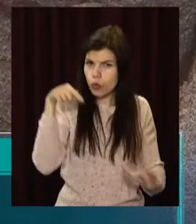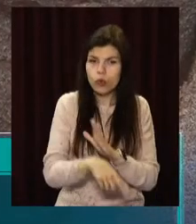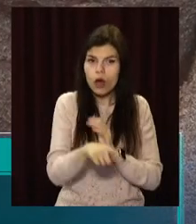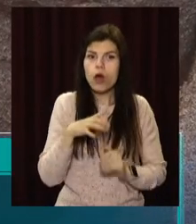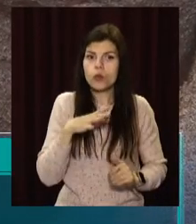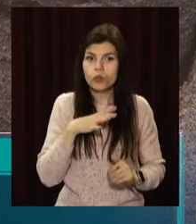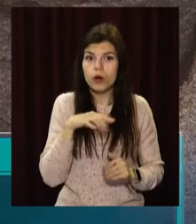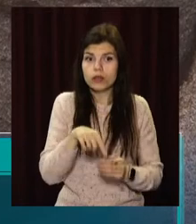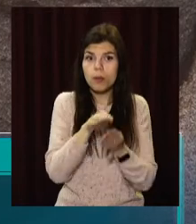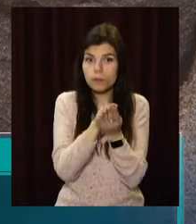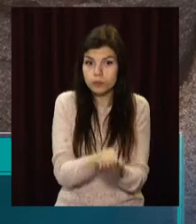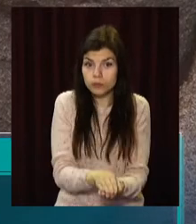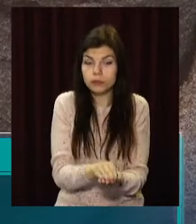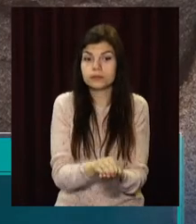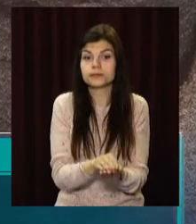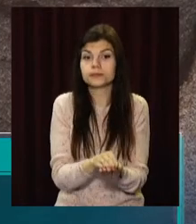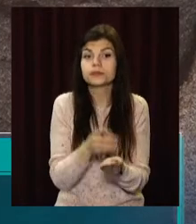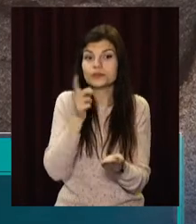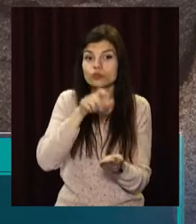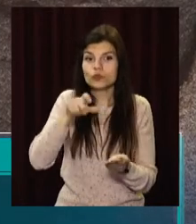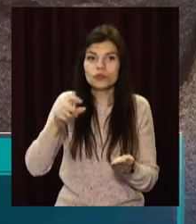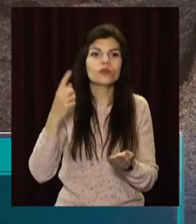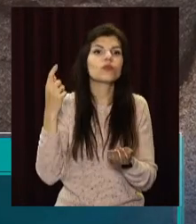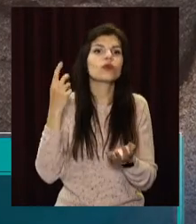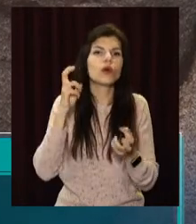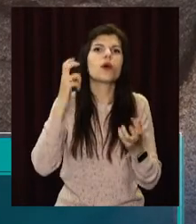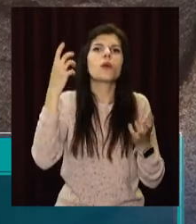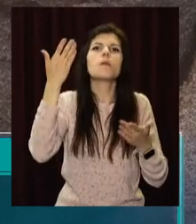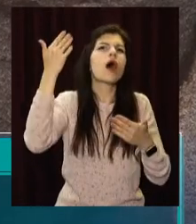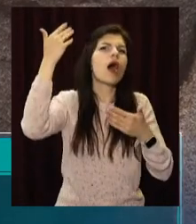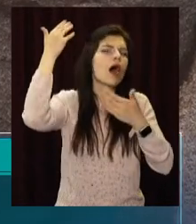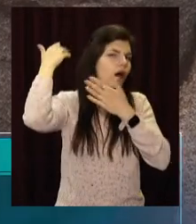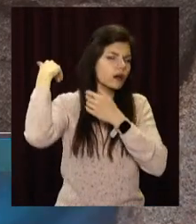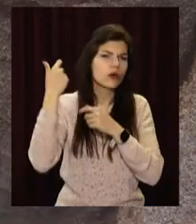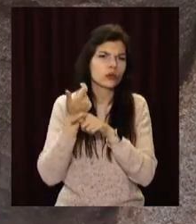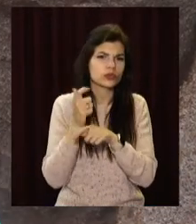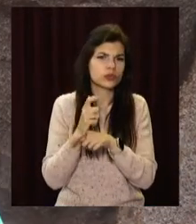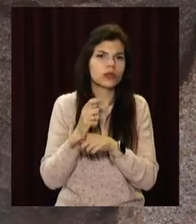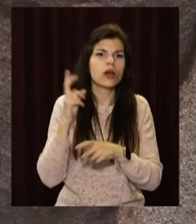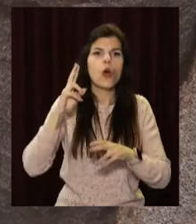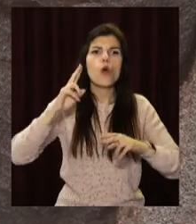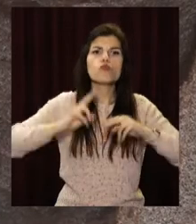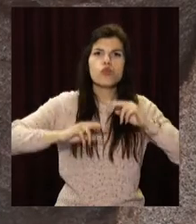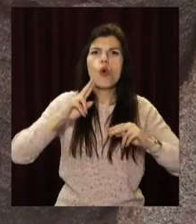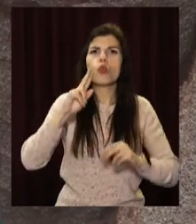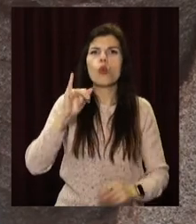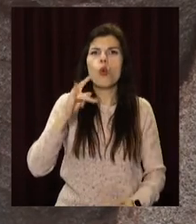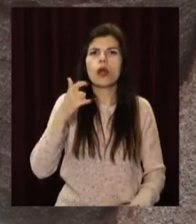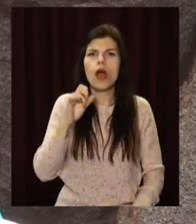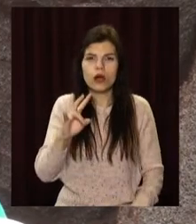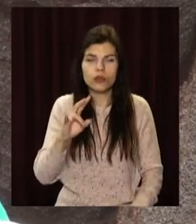будуть знаходитись поховання тих людей, перших скотарів, перших будівничих курганів,